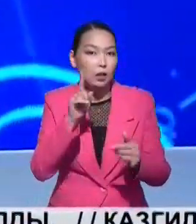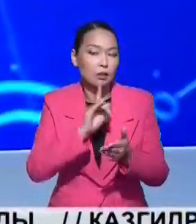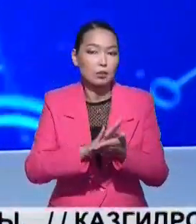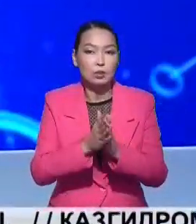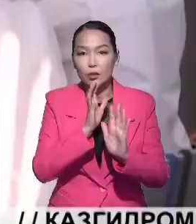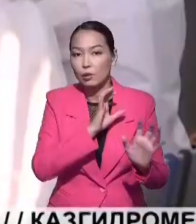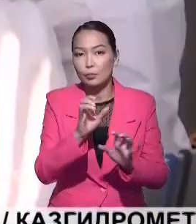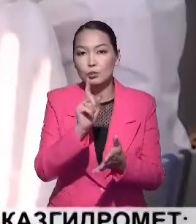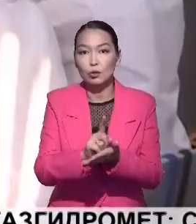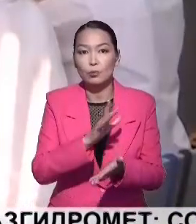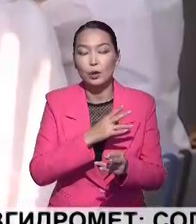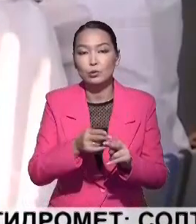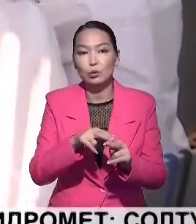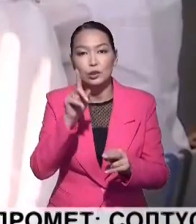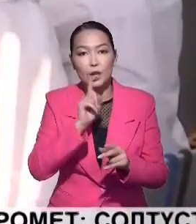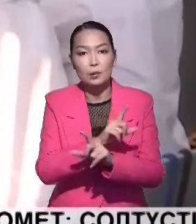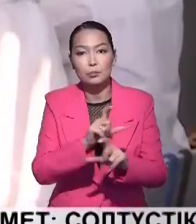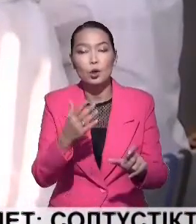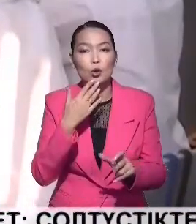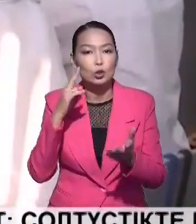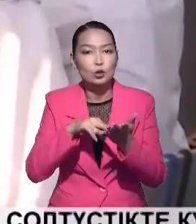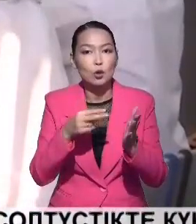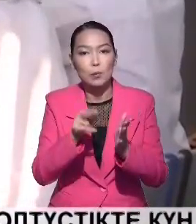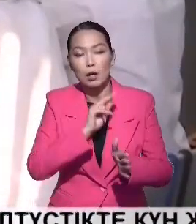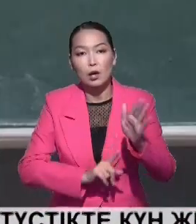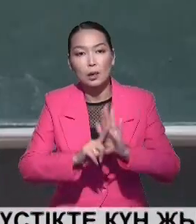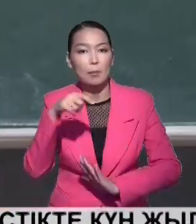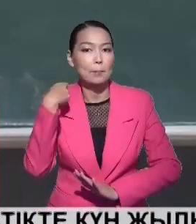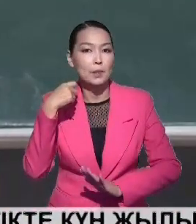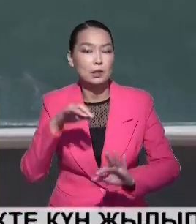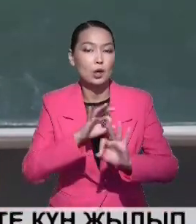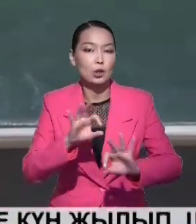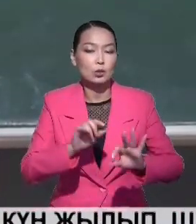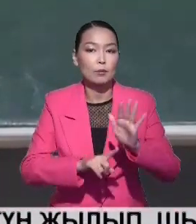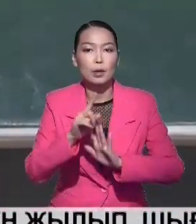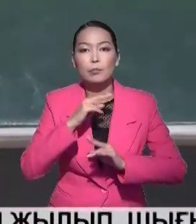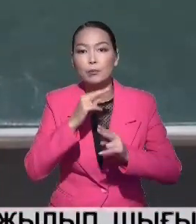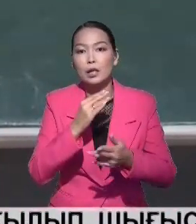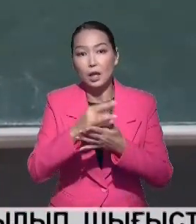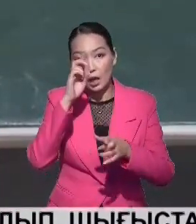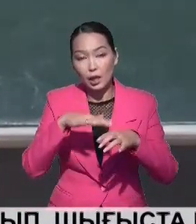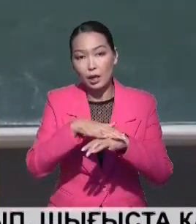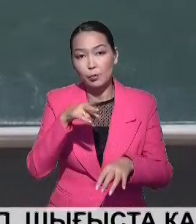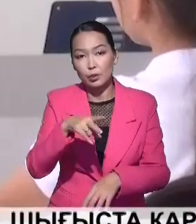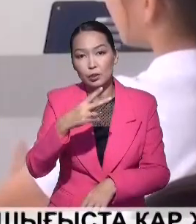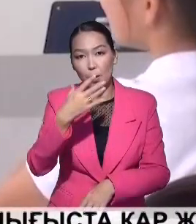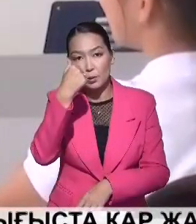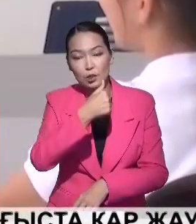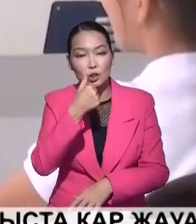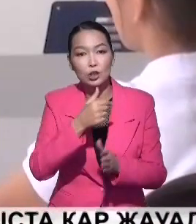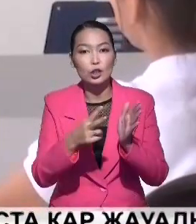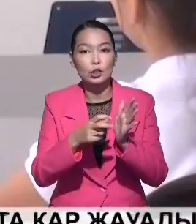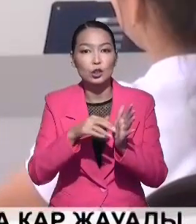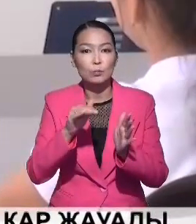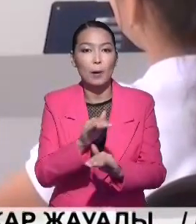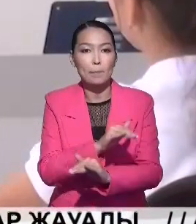жасалуға тиіс. Сол үшін жайлы мектеп ұлттық жобасы қолға алынғанына президент жолдауда баса тоқталды. Елімізде 2025 жылға